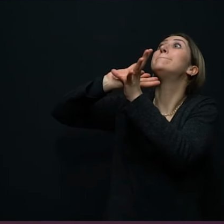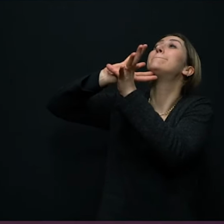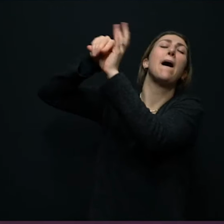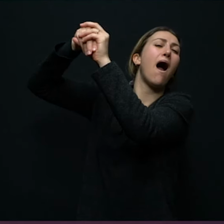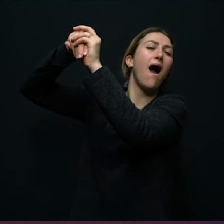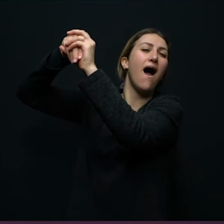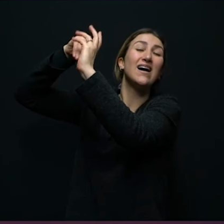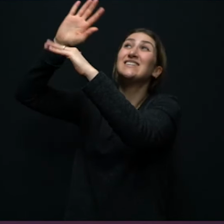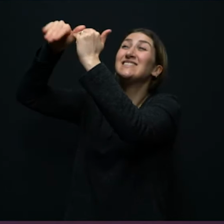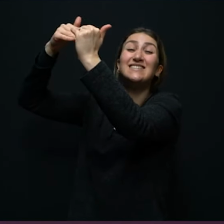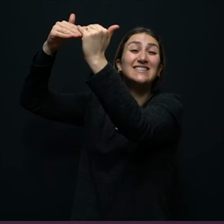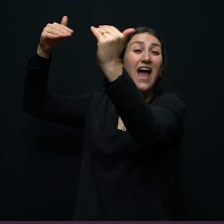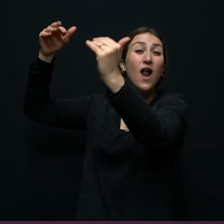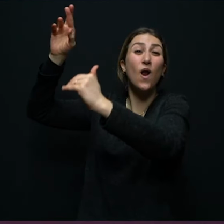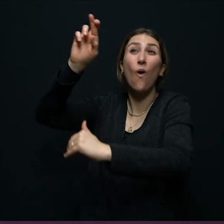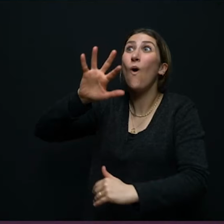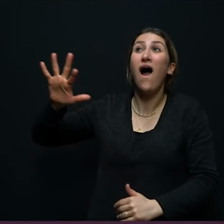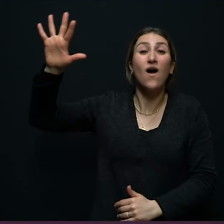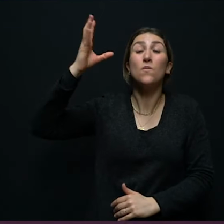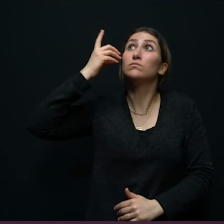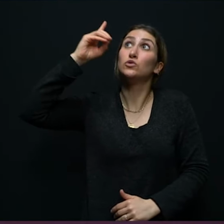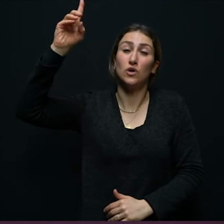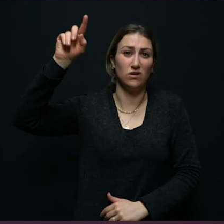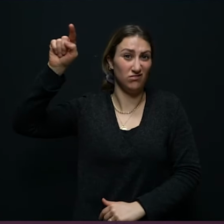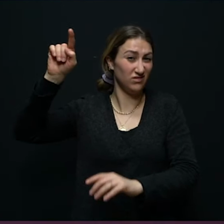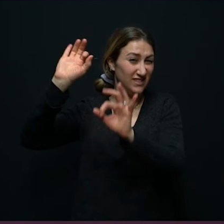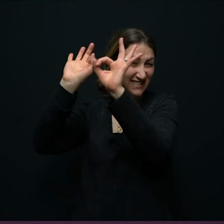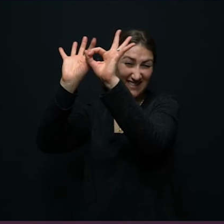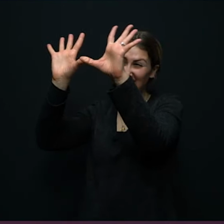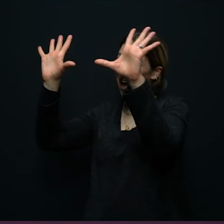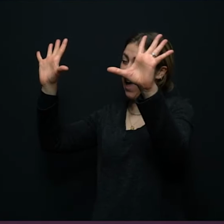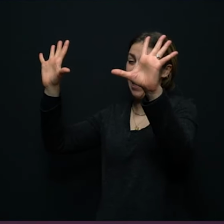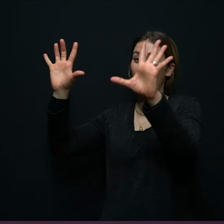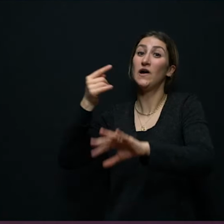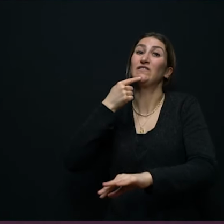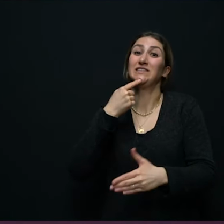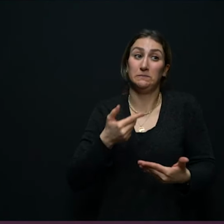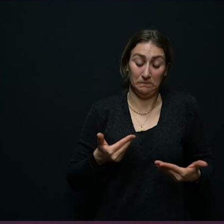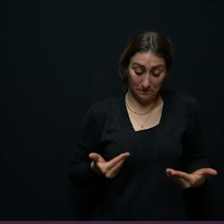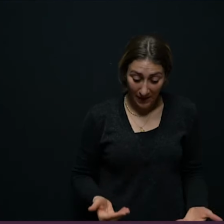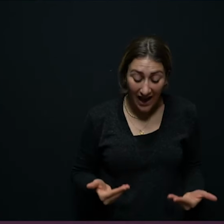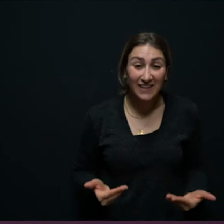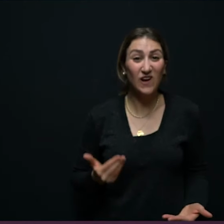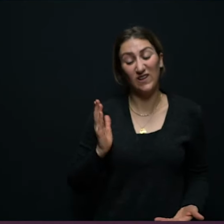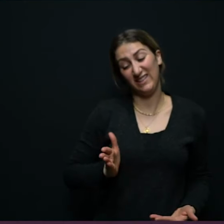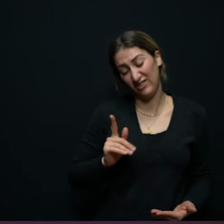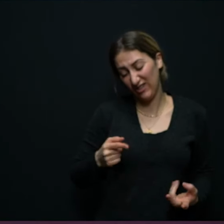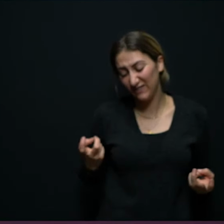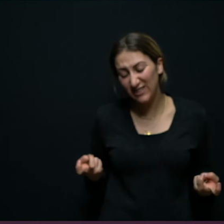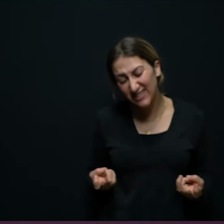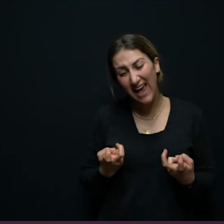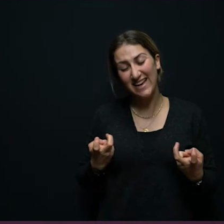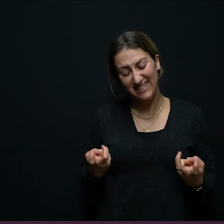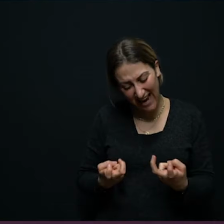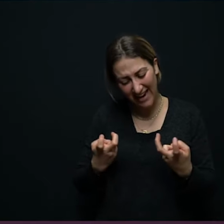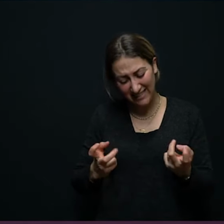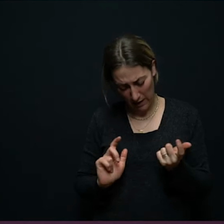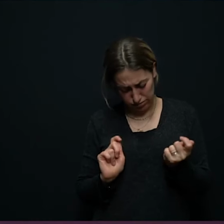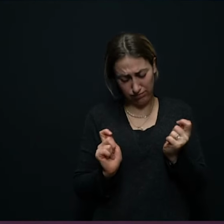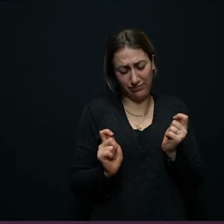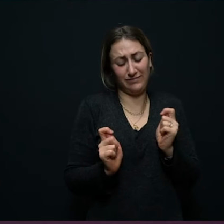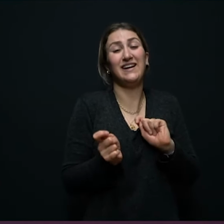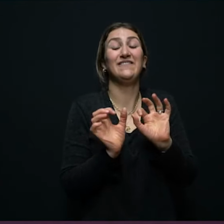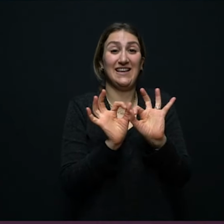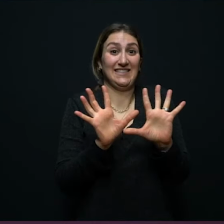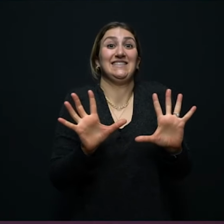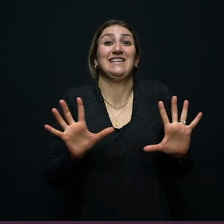et donc nous sommes invités d ici bas a commencé à la recherche et à l'apprécier parce que dieu est ce